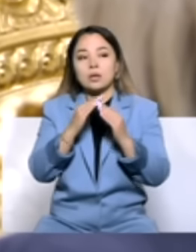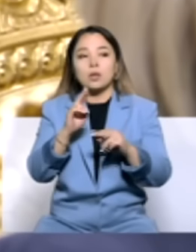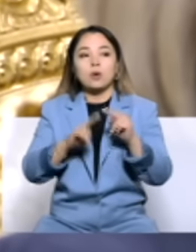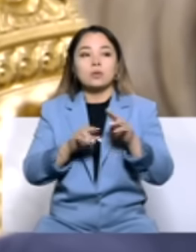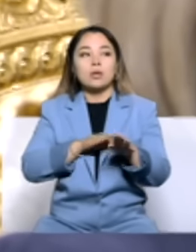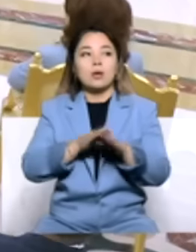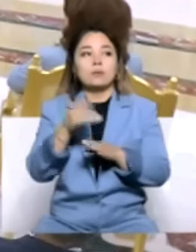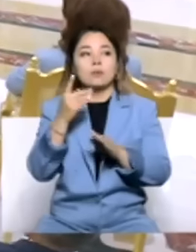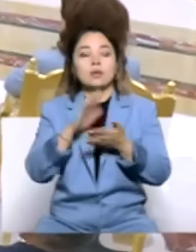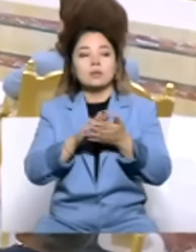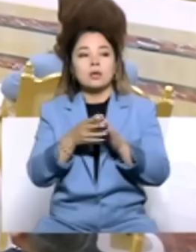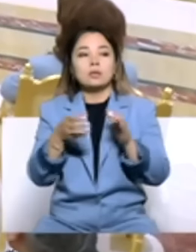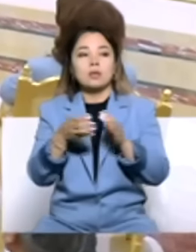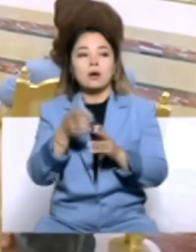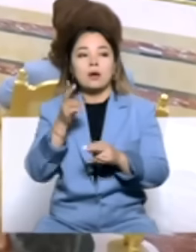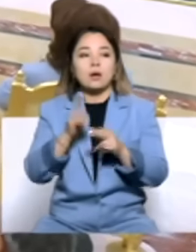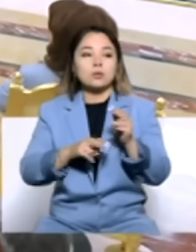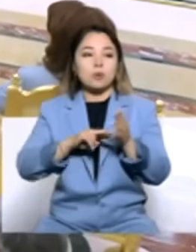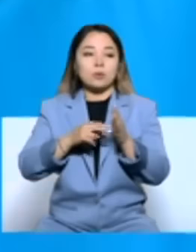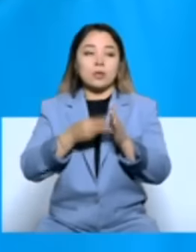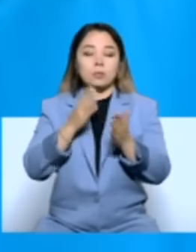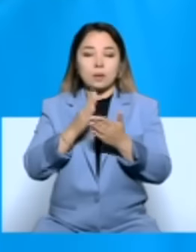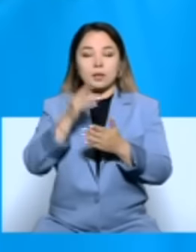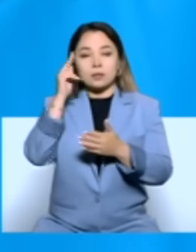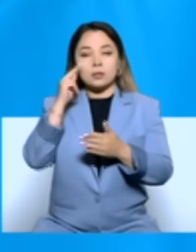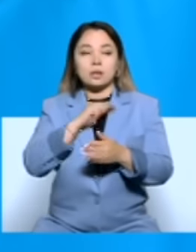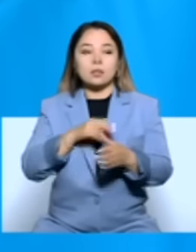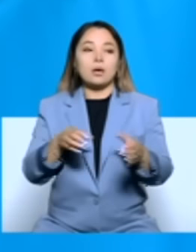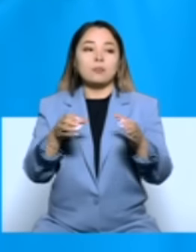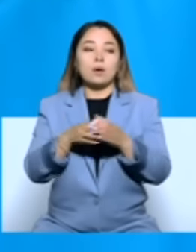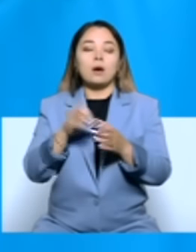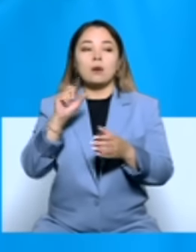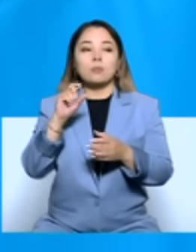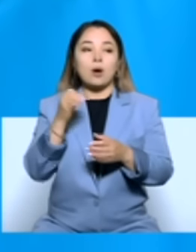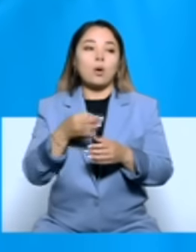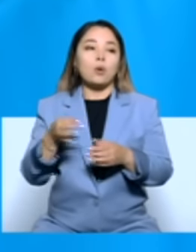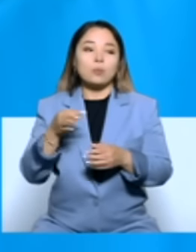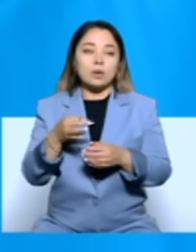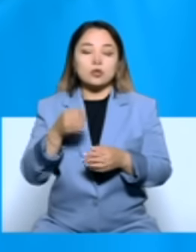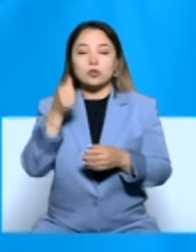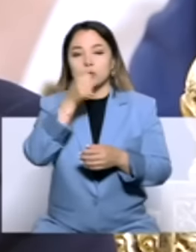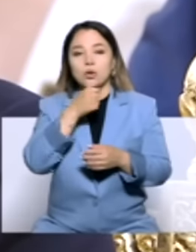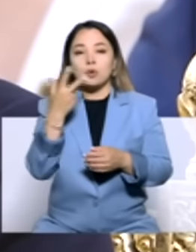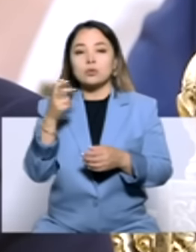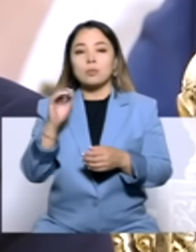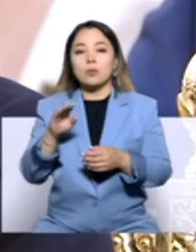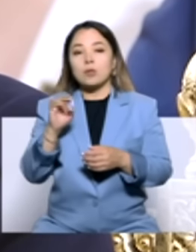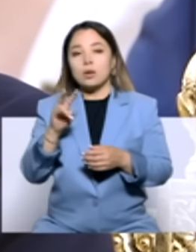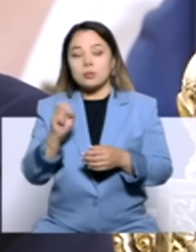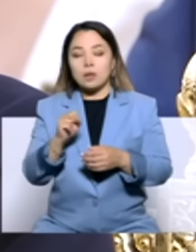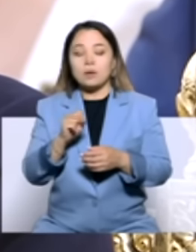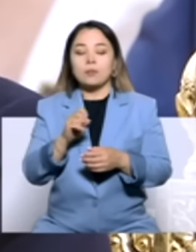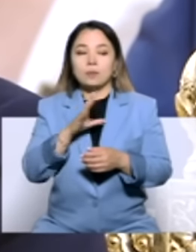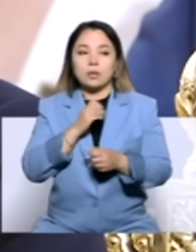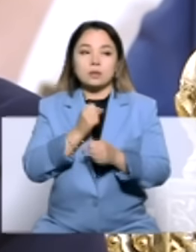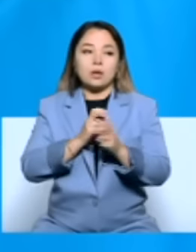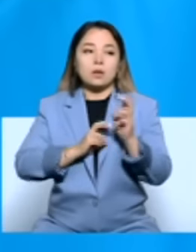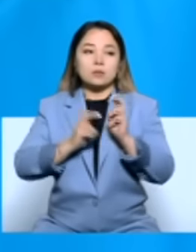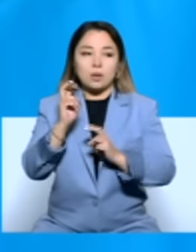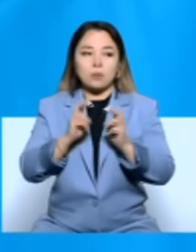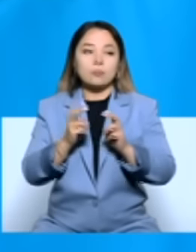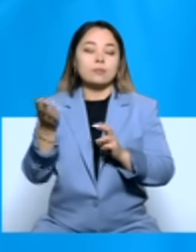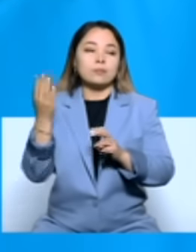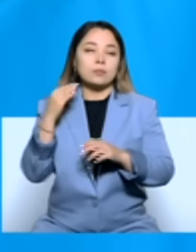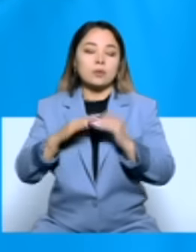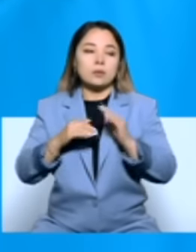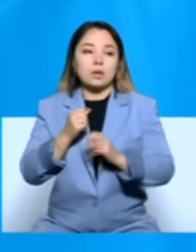құрылысының бірінші кезеңін аяқтау жоспарланып отыр. Қытайлық әріптестермен Абай облысында жылына 300 мың тонна мыс қорытатын зауыт салу туралы келісімге